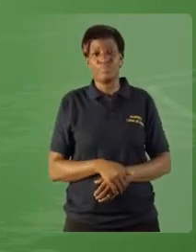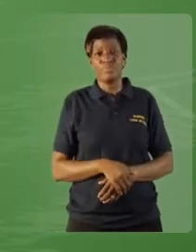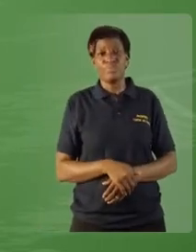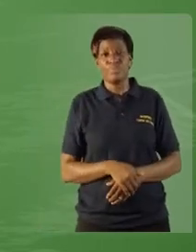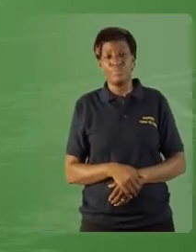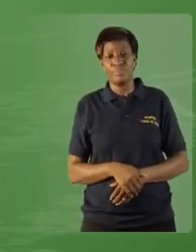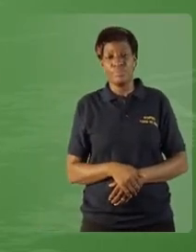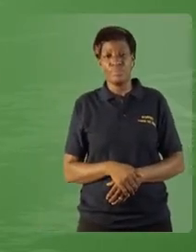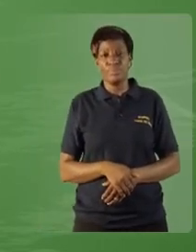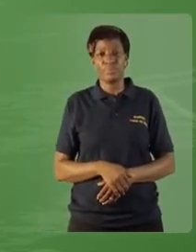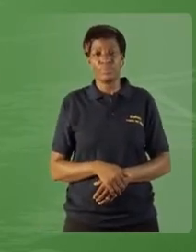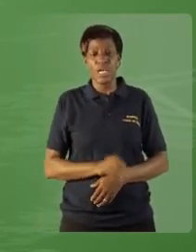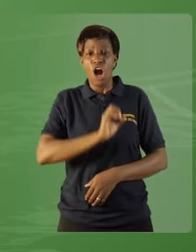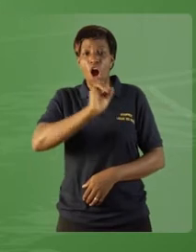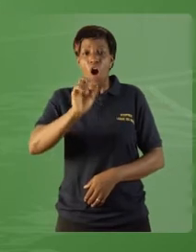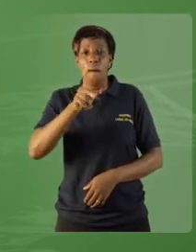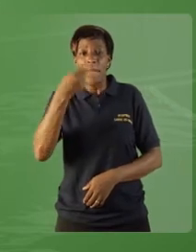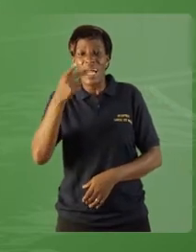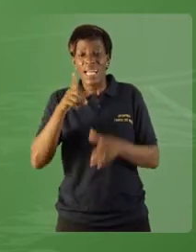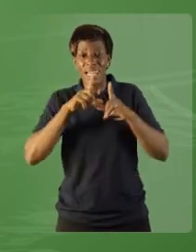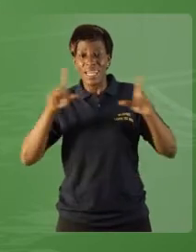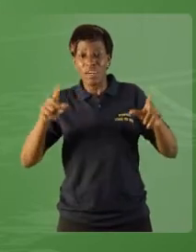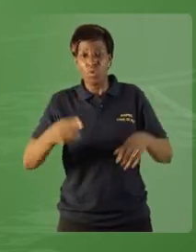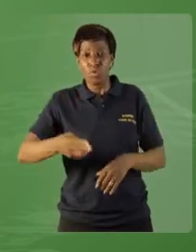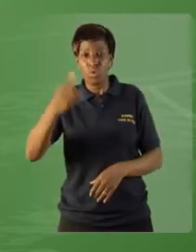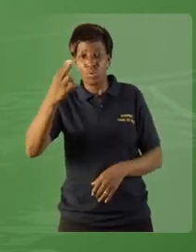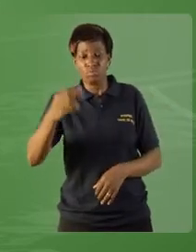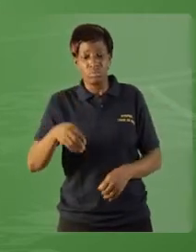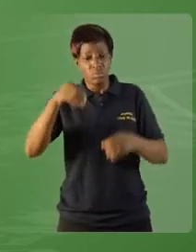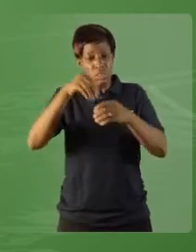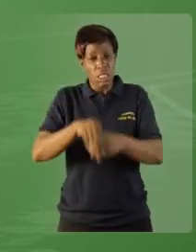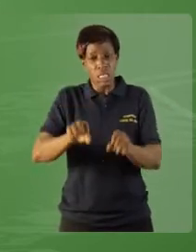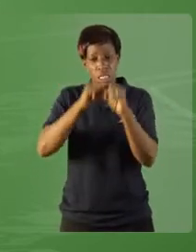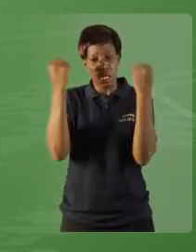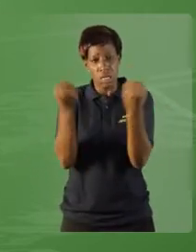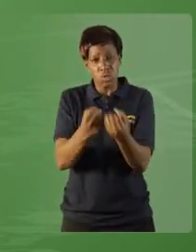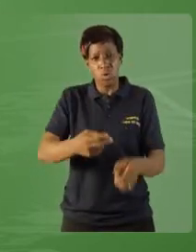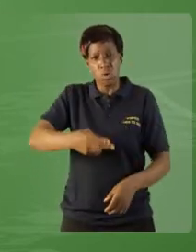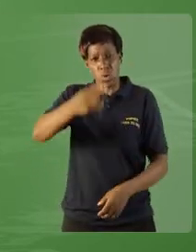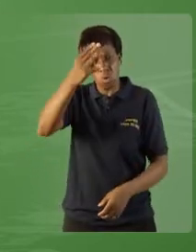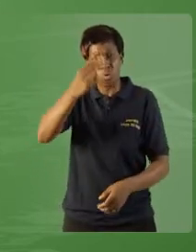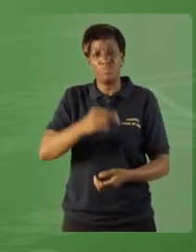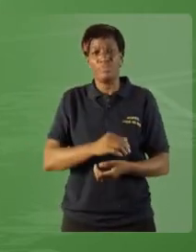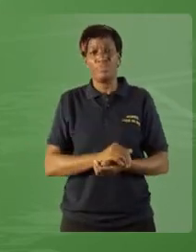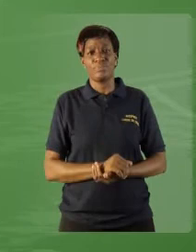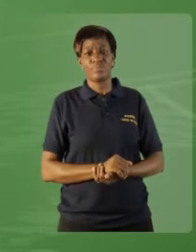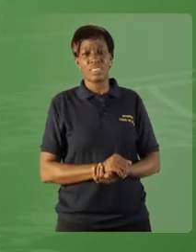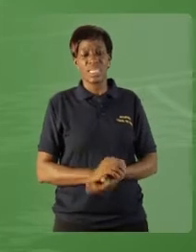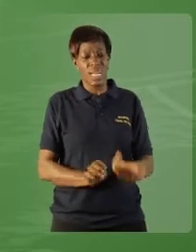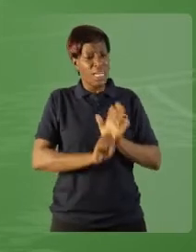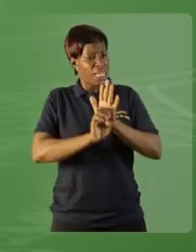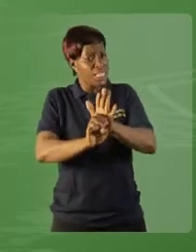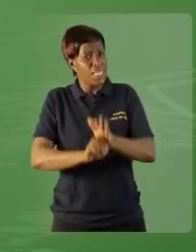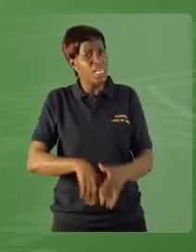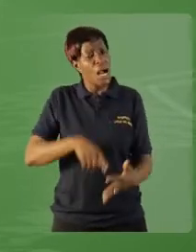Évidemment, on s'exprime de la sorte dans la haute société, par exemple parmi